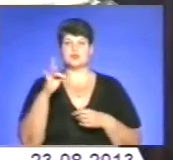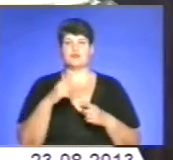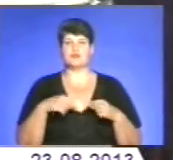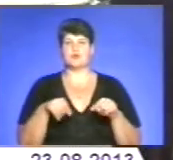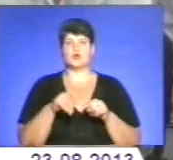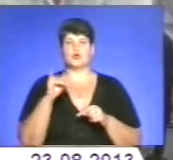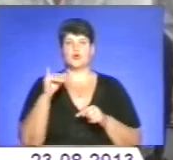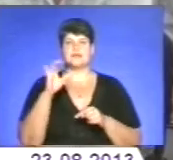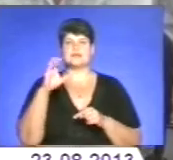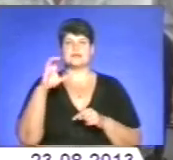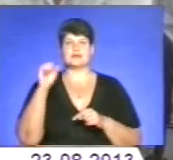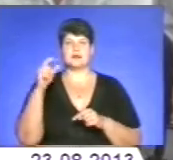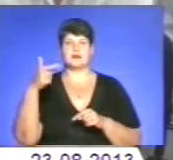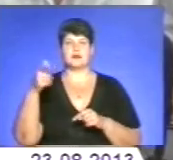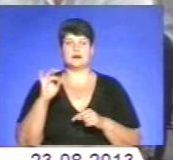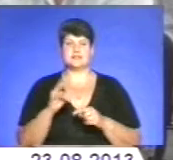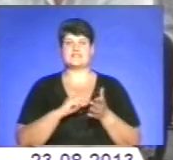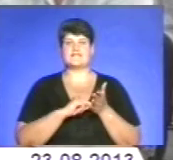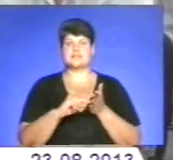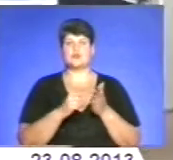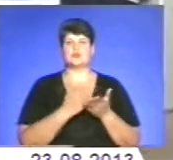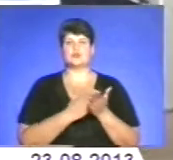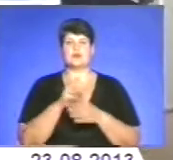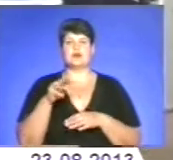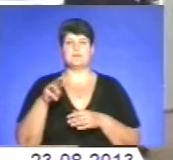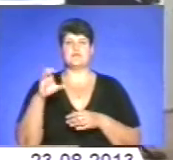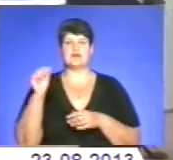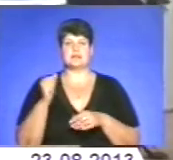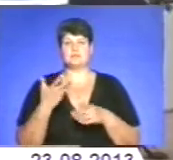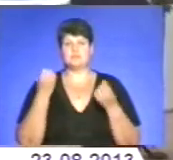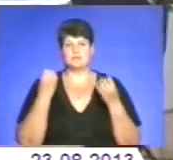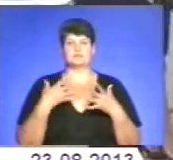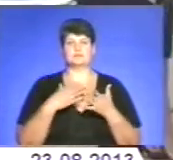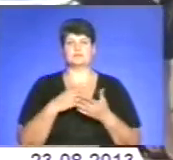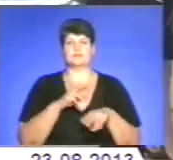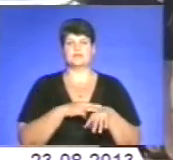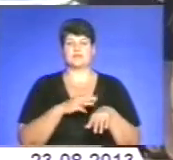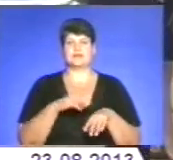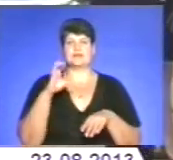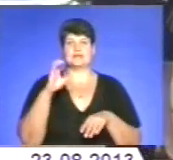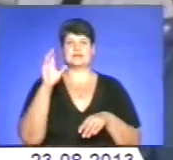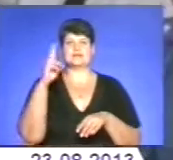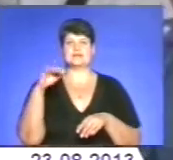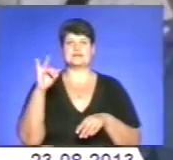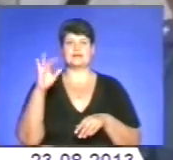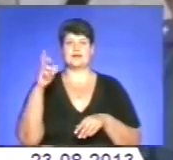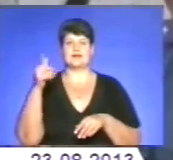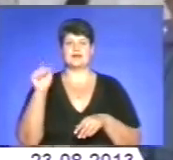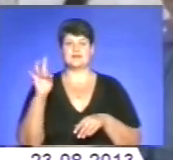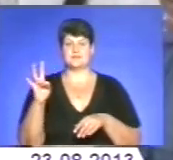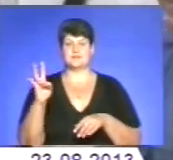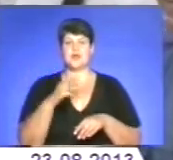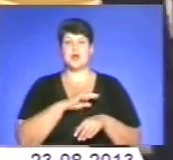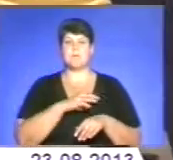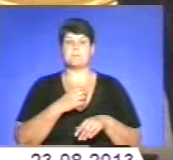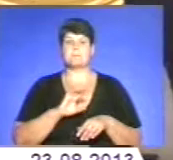Юрію Сагану. За відзнаку у службі МВС України нагороджено патрульного Тернопільського міського відділу міліції Сергія Цигана. Медаль за активну участь